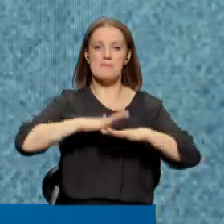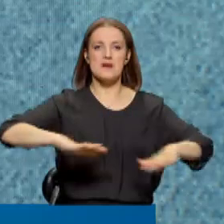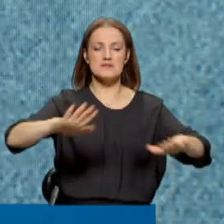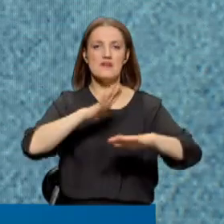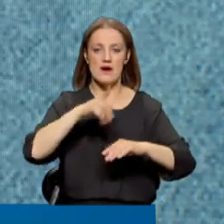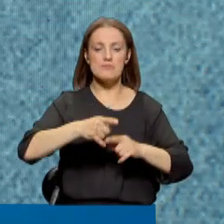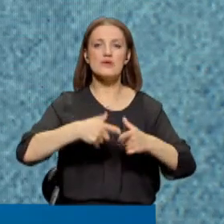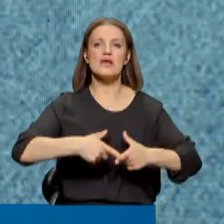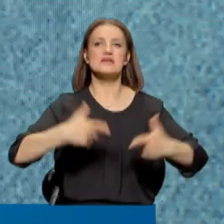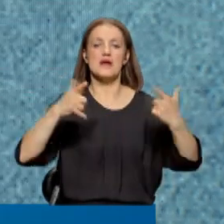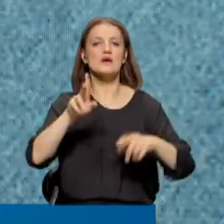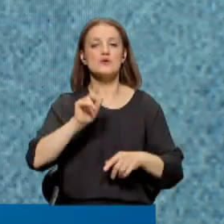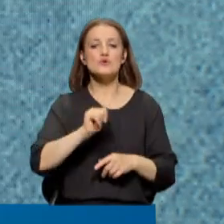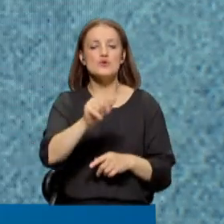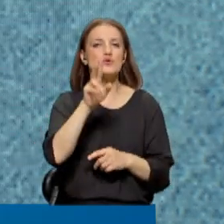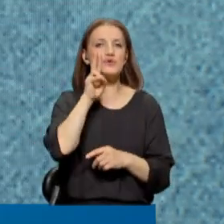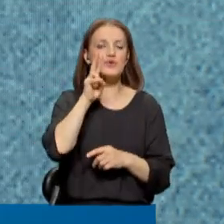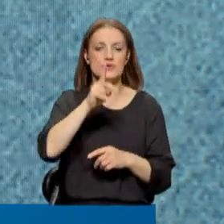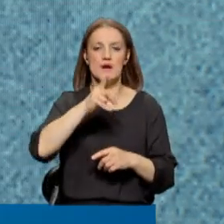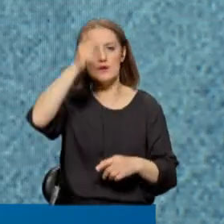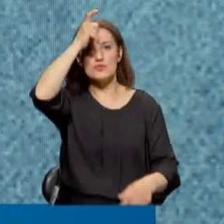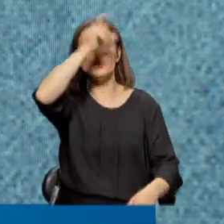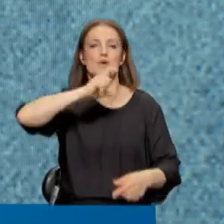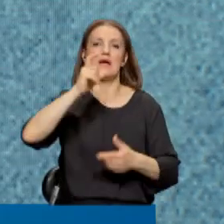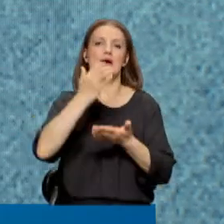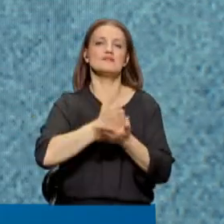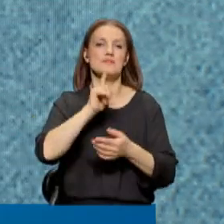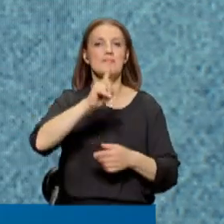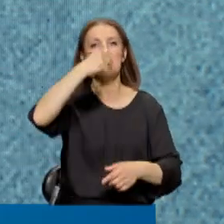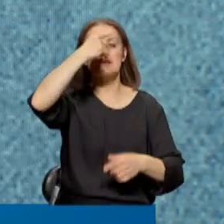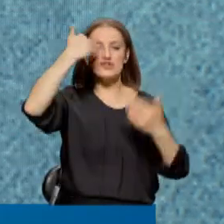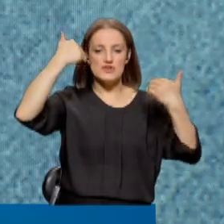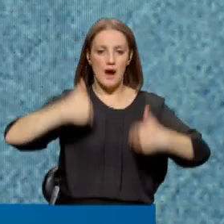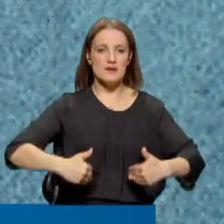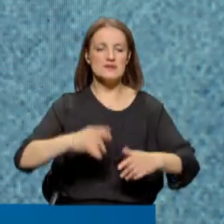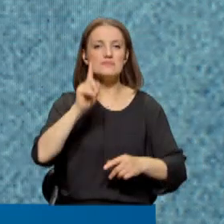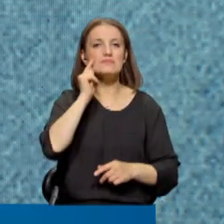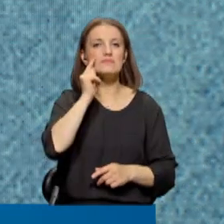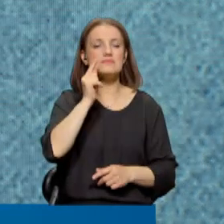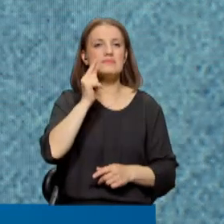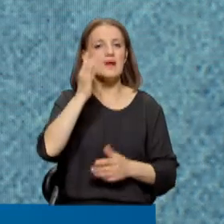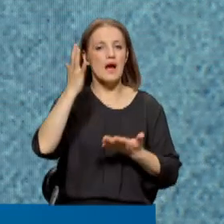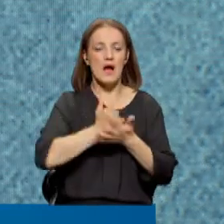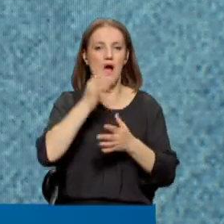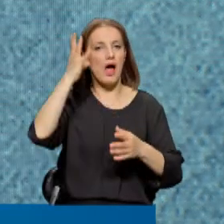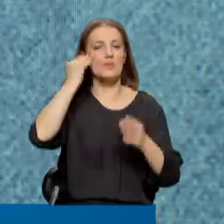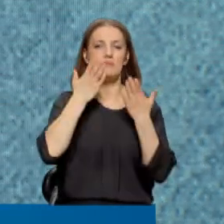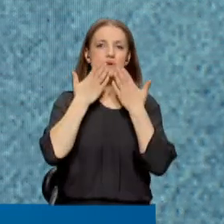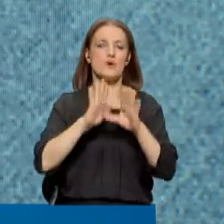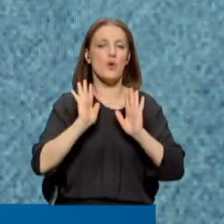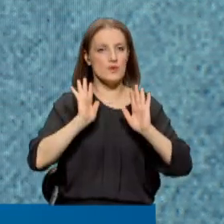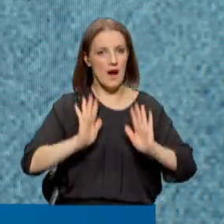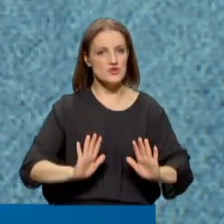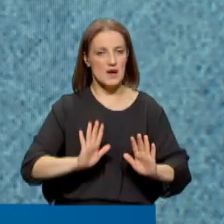bu genişlemeli, günün sonunda ülke kazanmalı, bir şahsın kazanmasının da anlamı yok dedi. Ancak diyerek